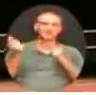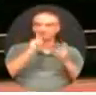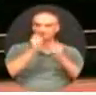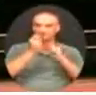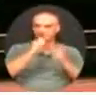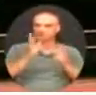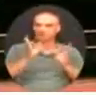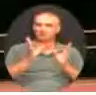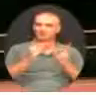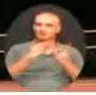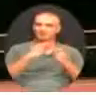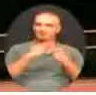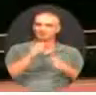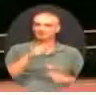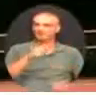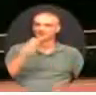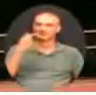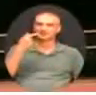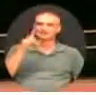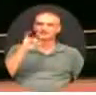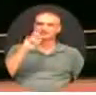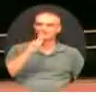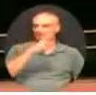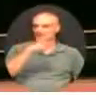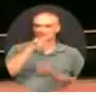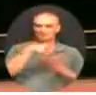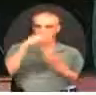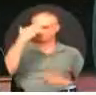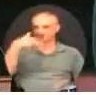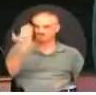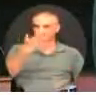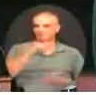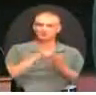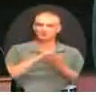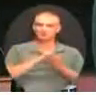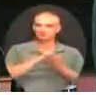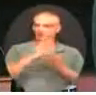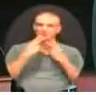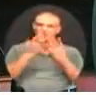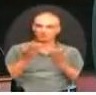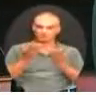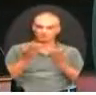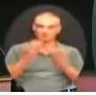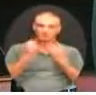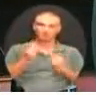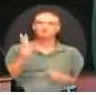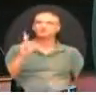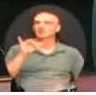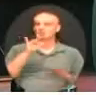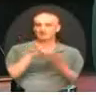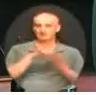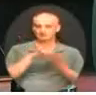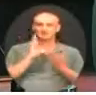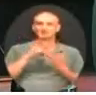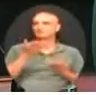עם חבר הכנסת גליק בכיכר המפורסמת בניו יורק. אז הנה התגובה, אני חושב שטוב ששלי חימוביץ' נמצאת,